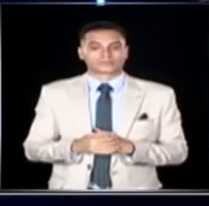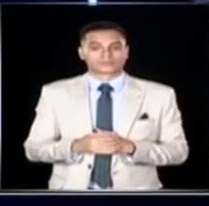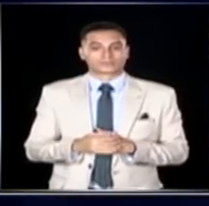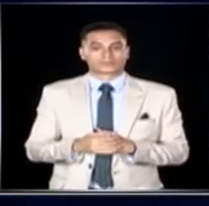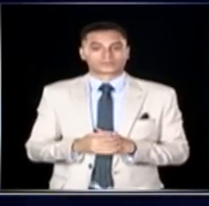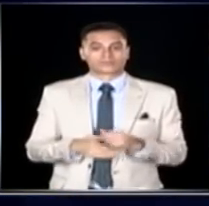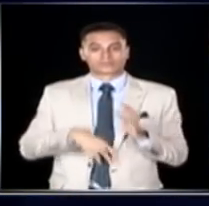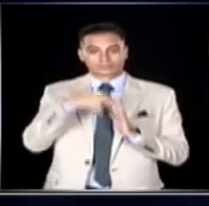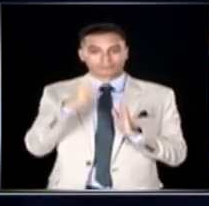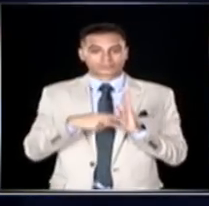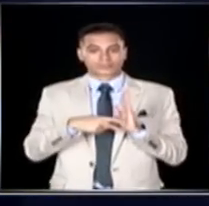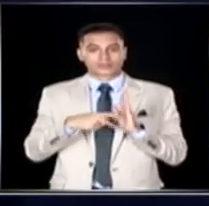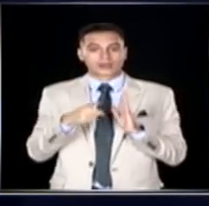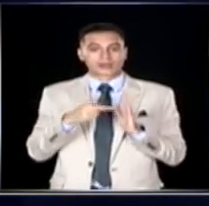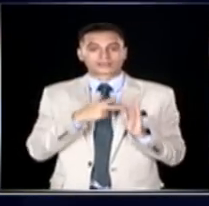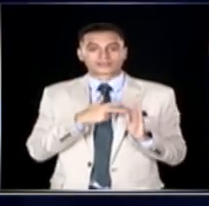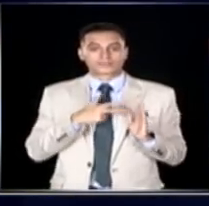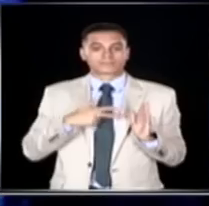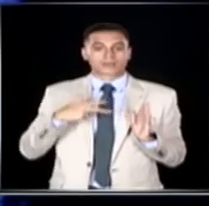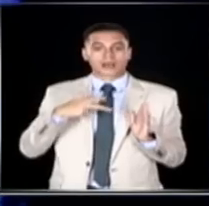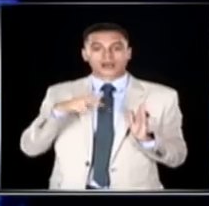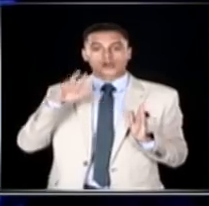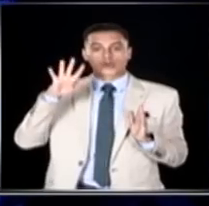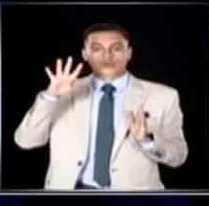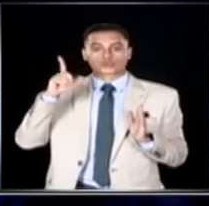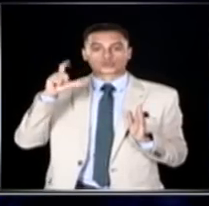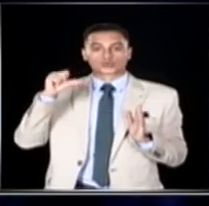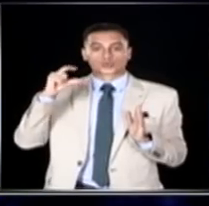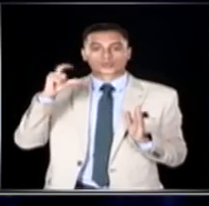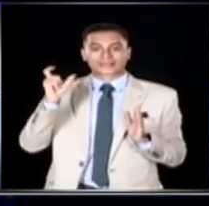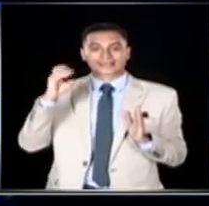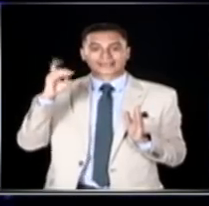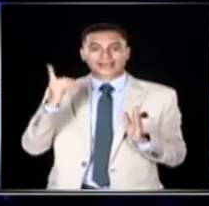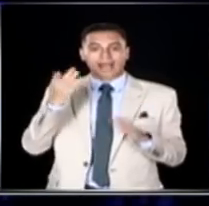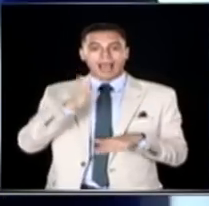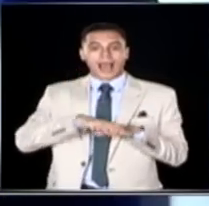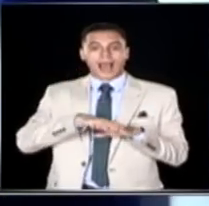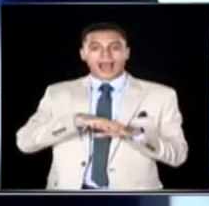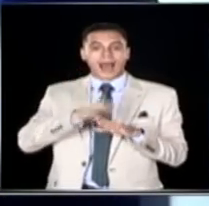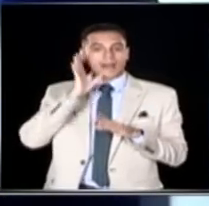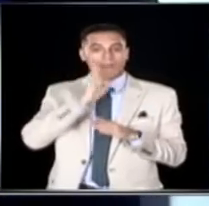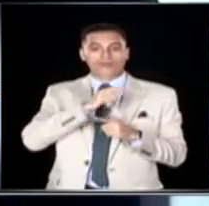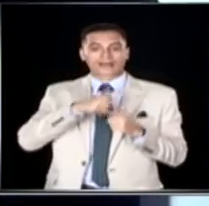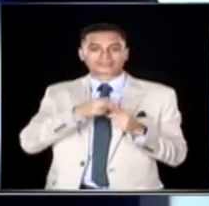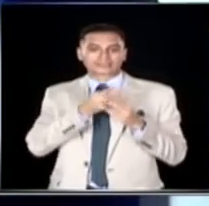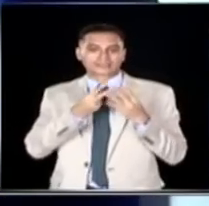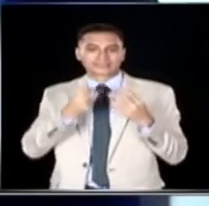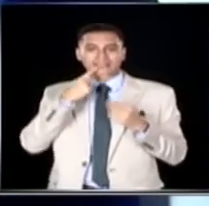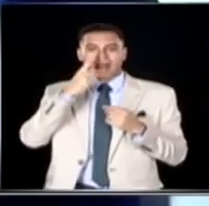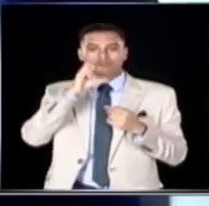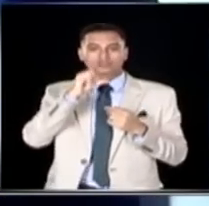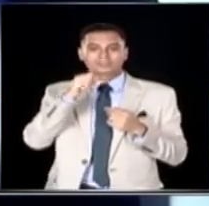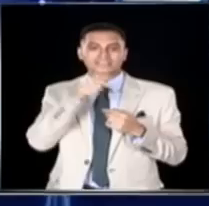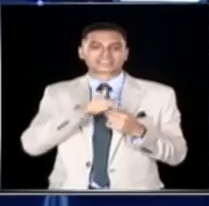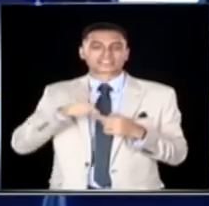تم تطبيق معادلة شرودنجر على ذرة أحد الغازات عام